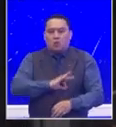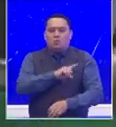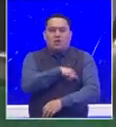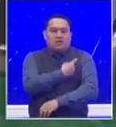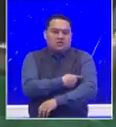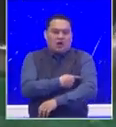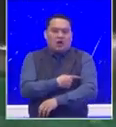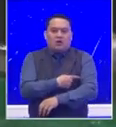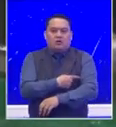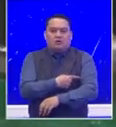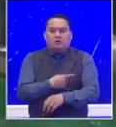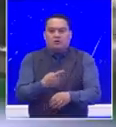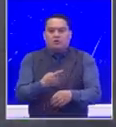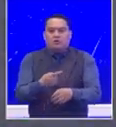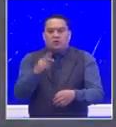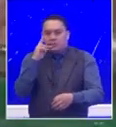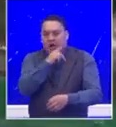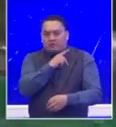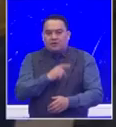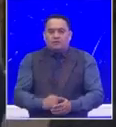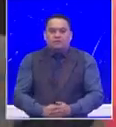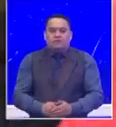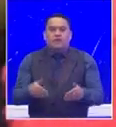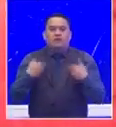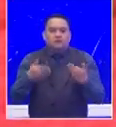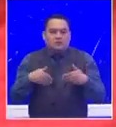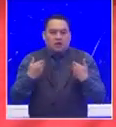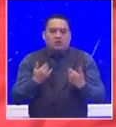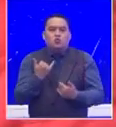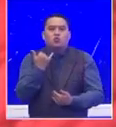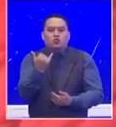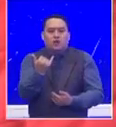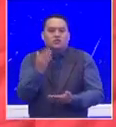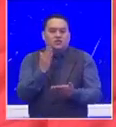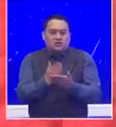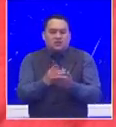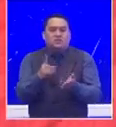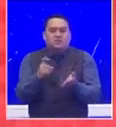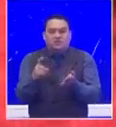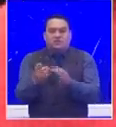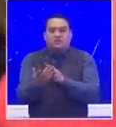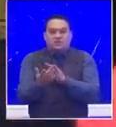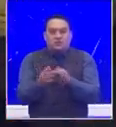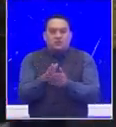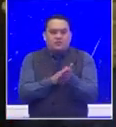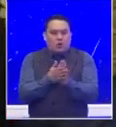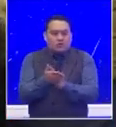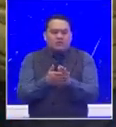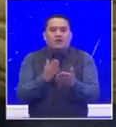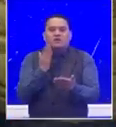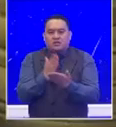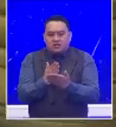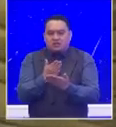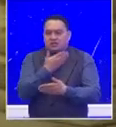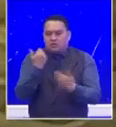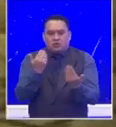медицинские изделия ненадлежащим образом. Здравствуйте, у вас есть антисептик? Нет, нет. Здравствуйте, у вас есть антисептик?